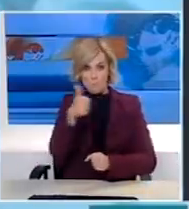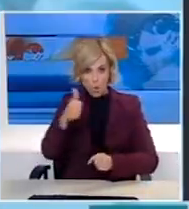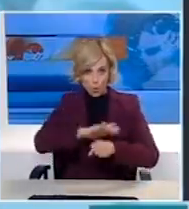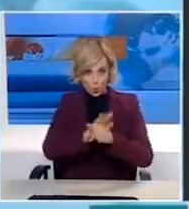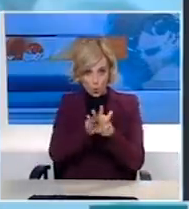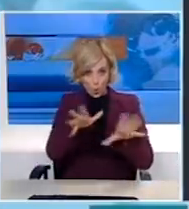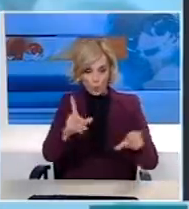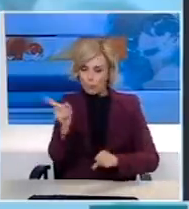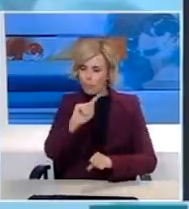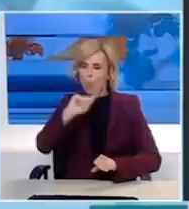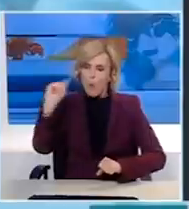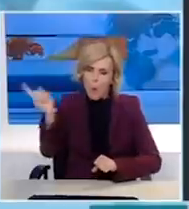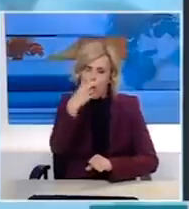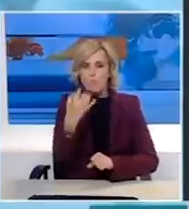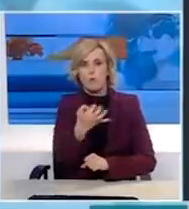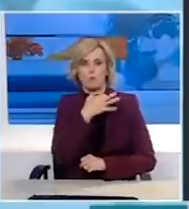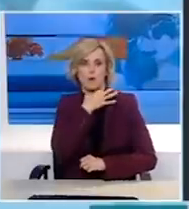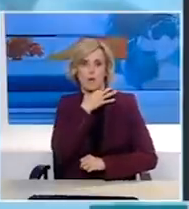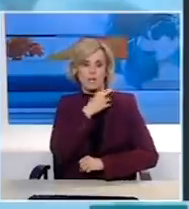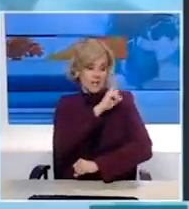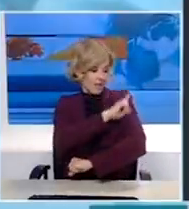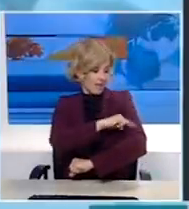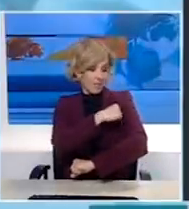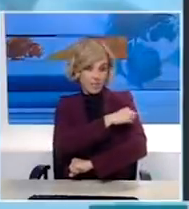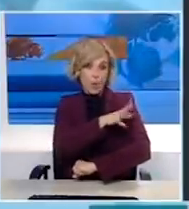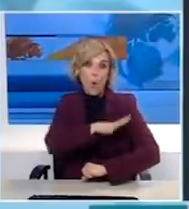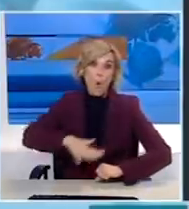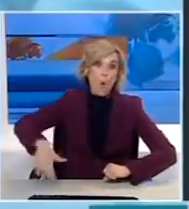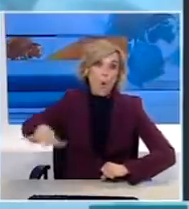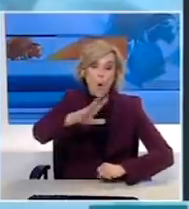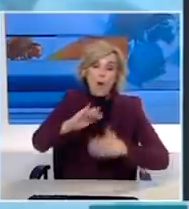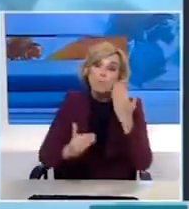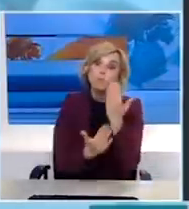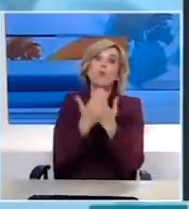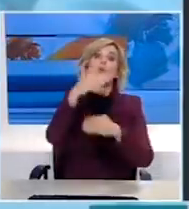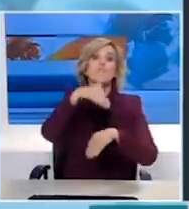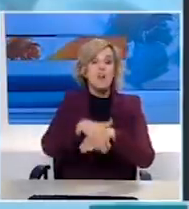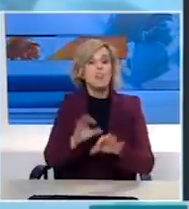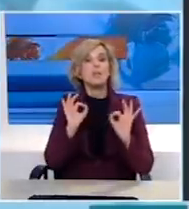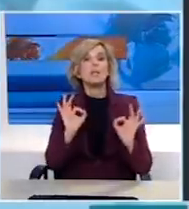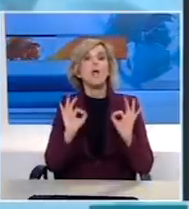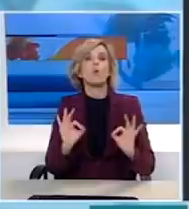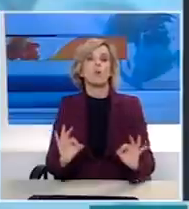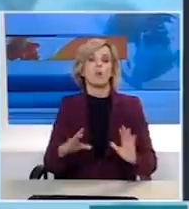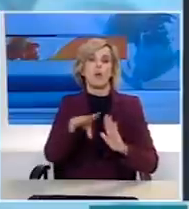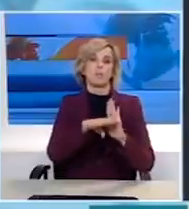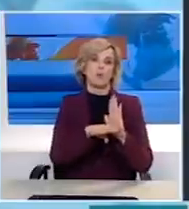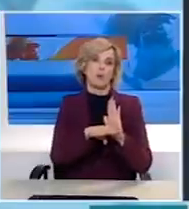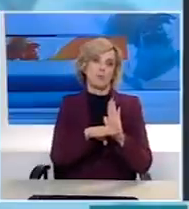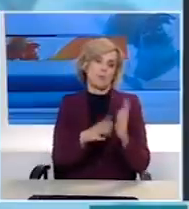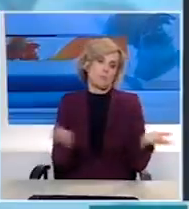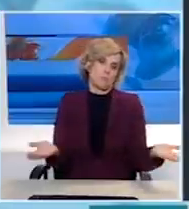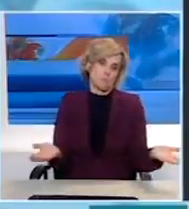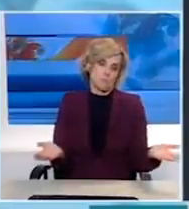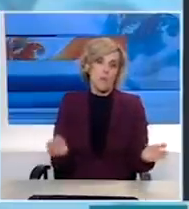ασθενών με κορονοϊό. Τα νοσοκομεία της χώρας μας εφημερεύουν κανονικά, αντιμετωπίζουν τα έκτακτα και τα επίγοντα. Να